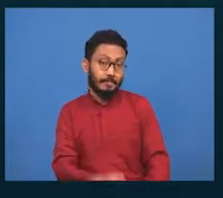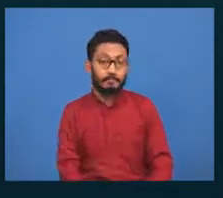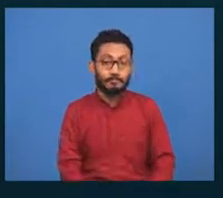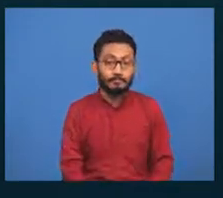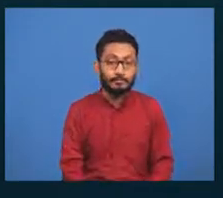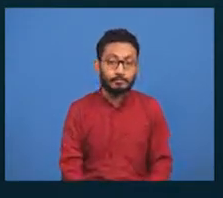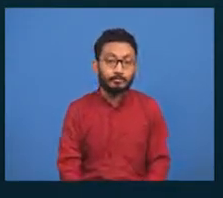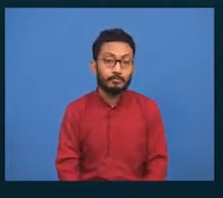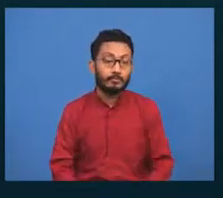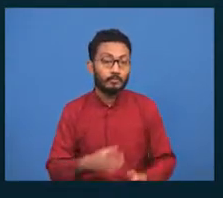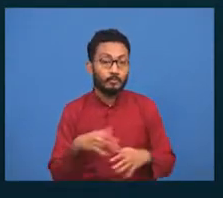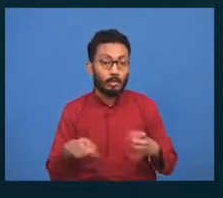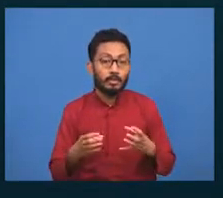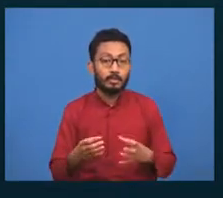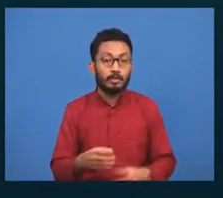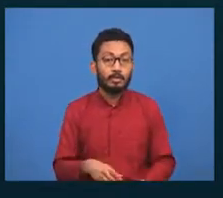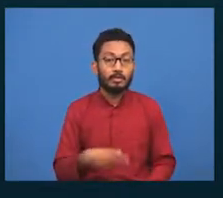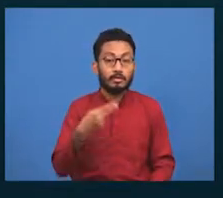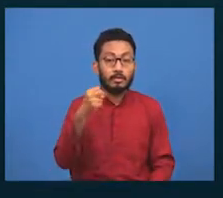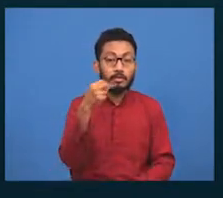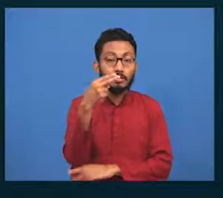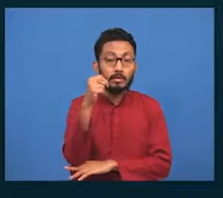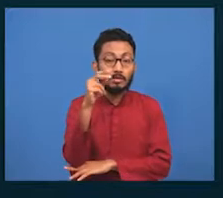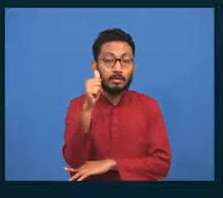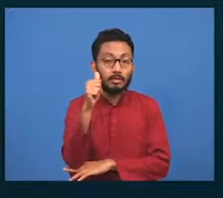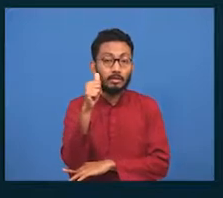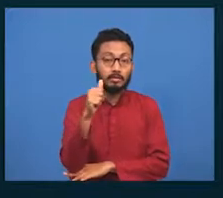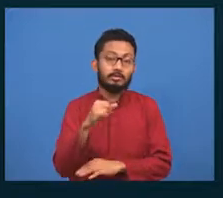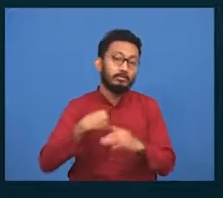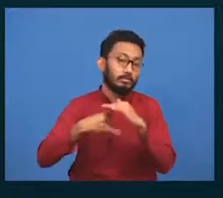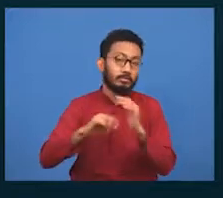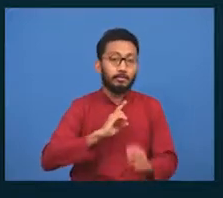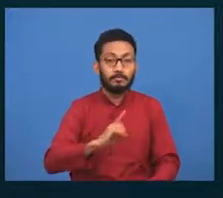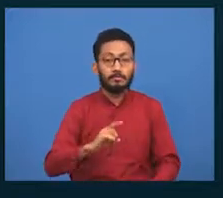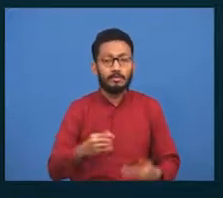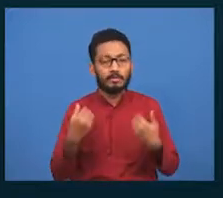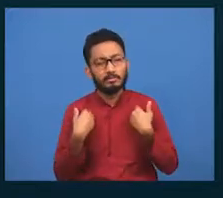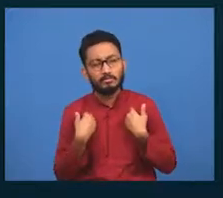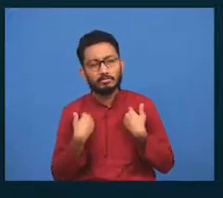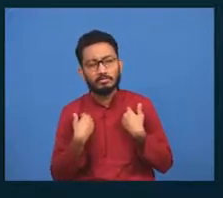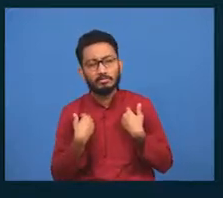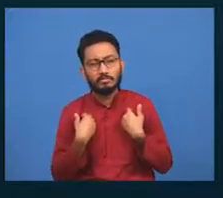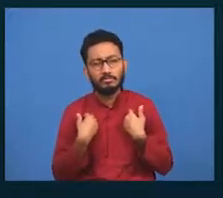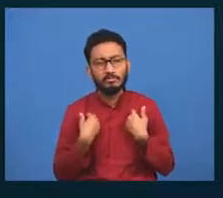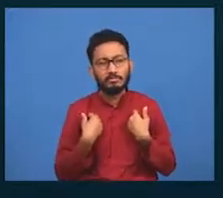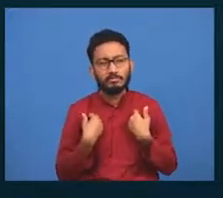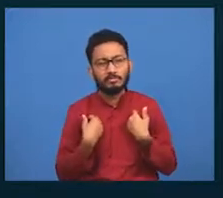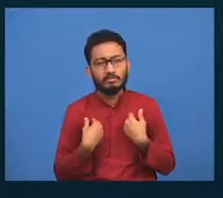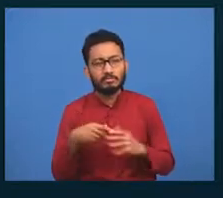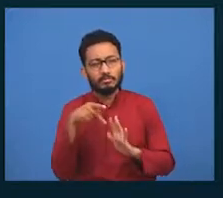agama Islam bererti menghina orang yang menyampaikan ajaran Islam, iaitu Rasulullah sallallahu alaihi